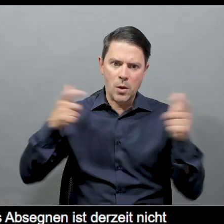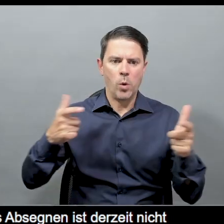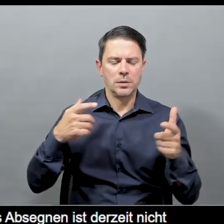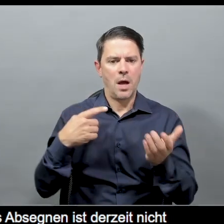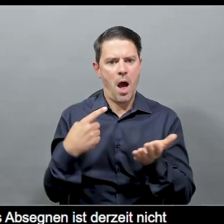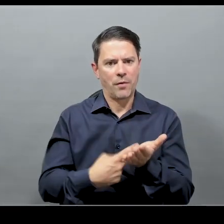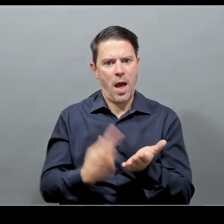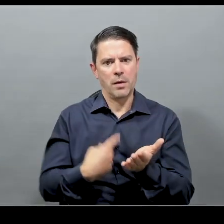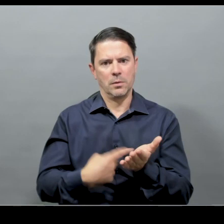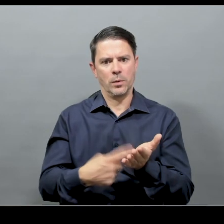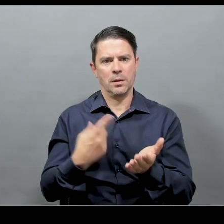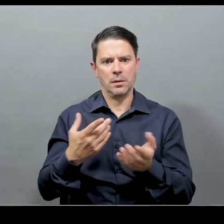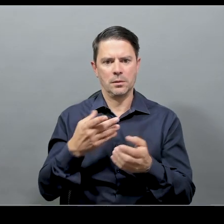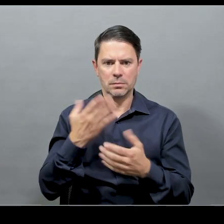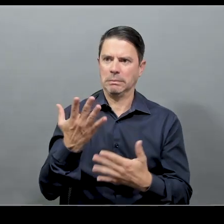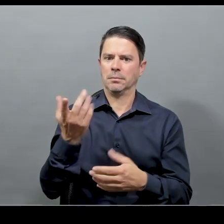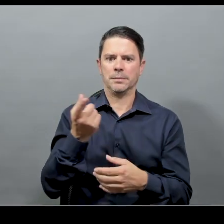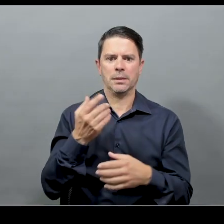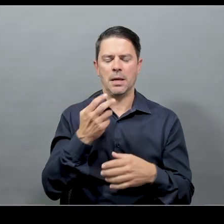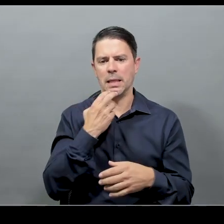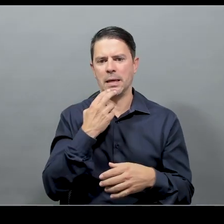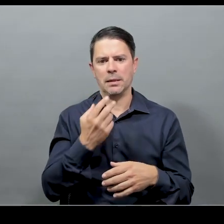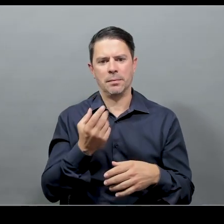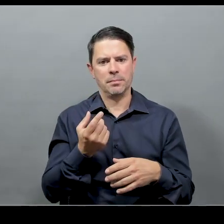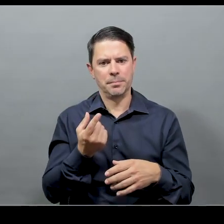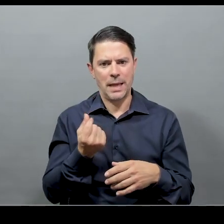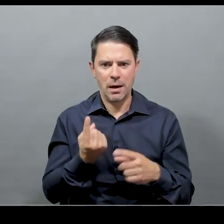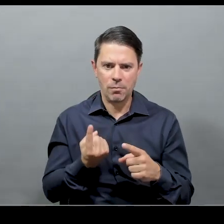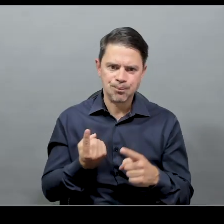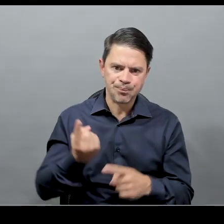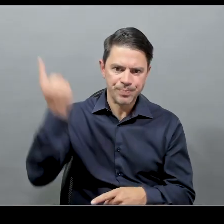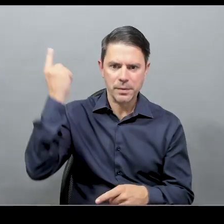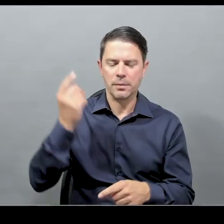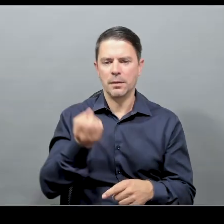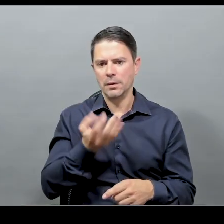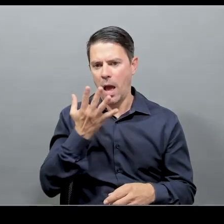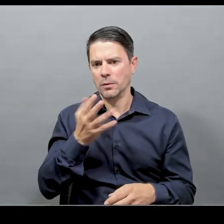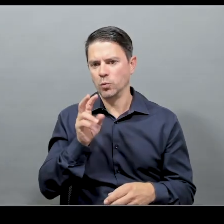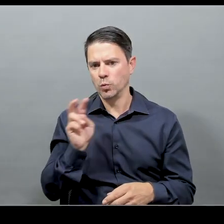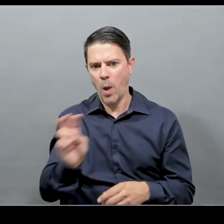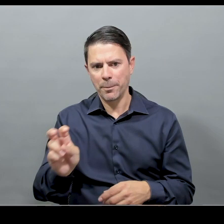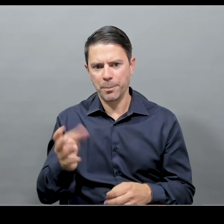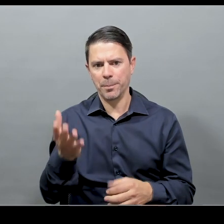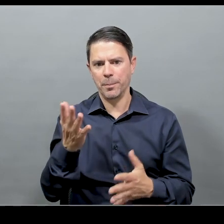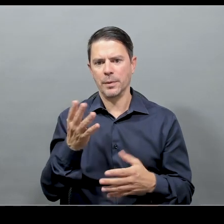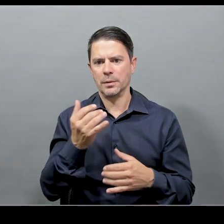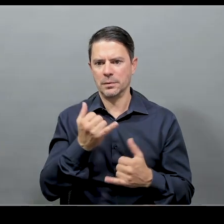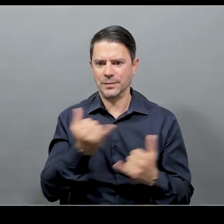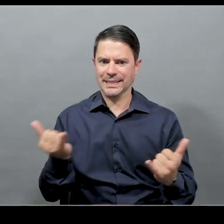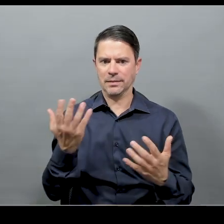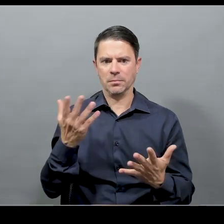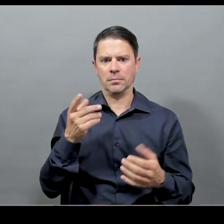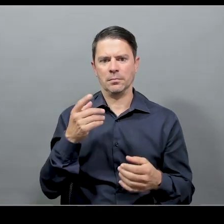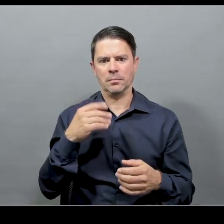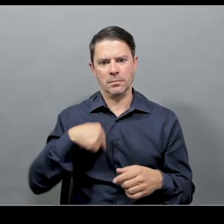geradezu explodierenden Energiepreise, Gaspreis, Strompreis, Dinge, wie sie miteinander zusammenhängen, wie sie dann in